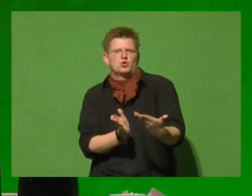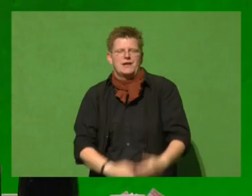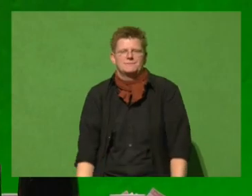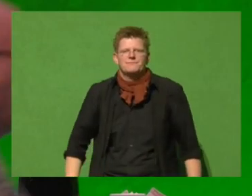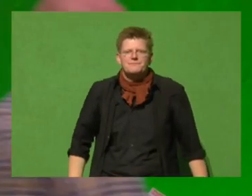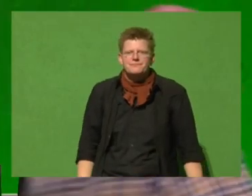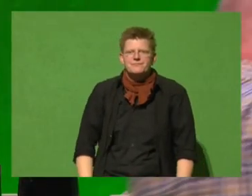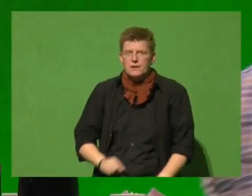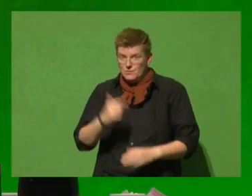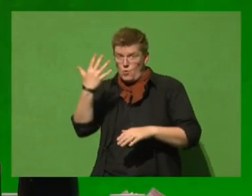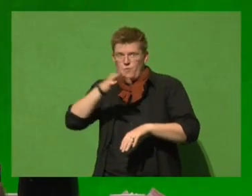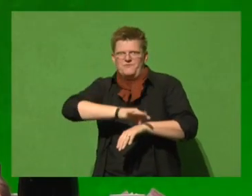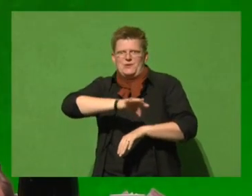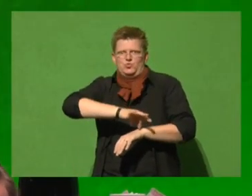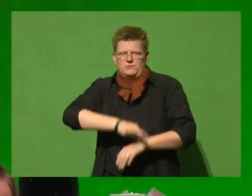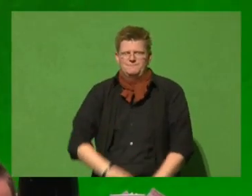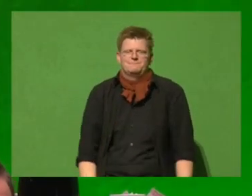Auch du hast 5 Minuten Zeit.